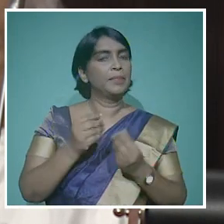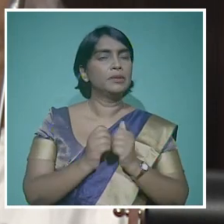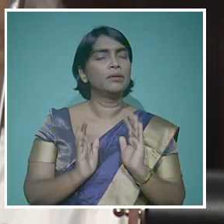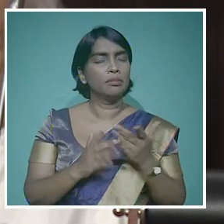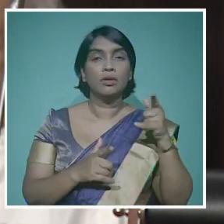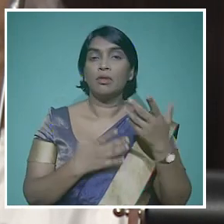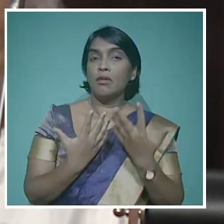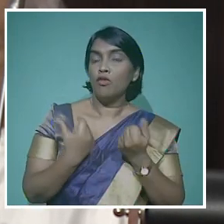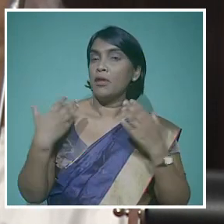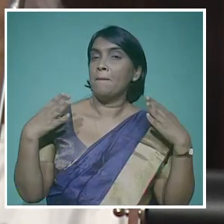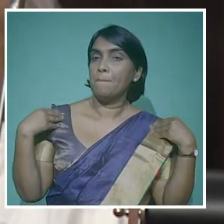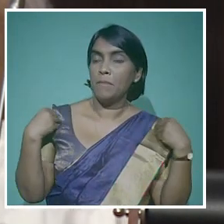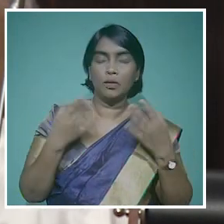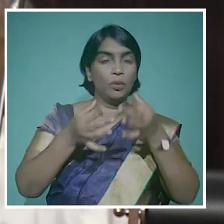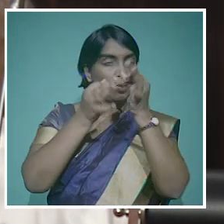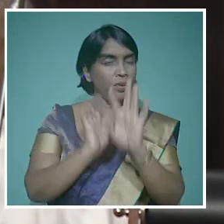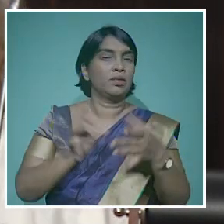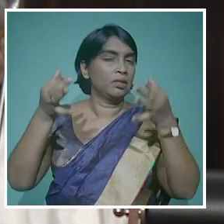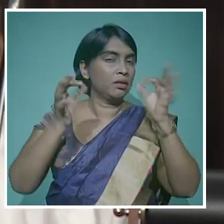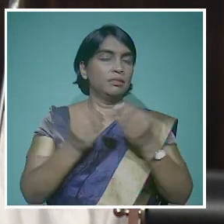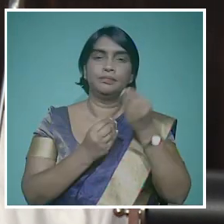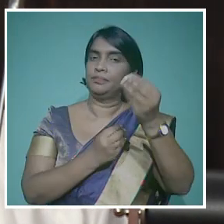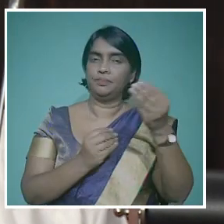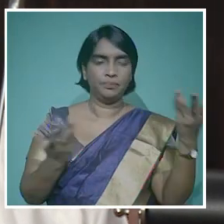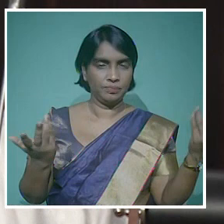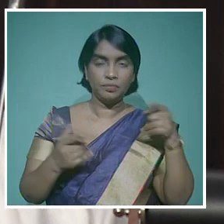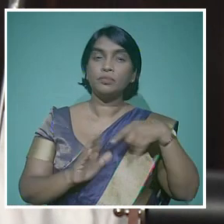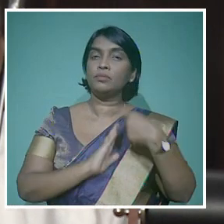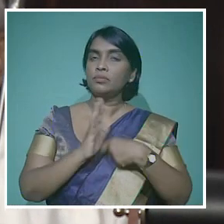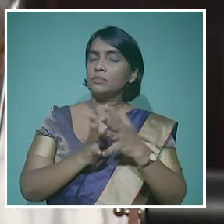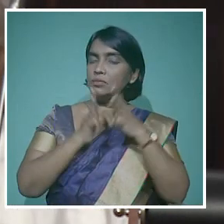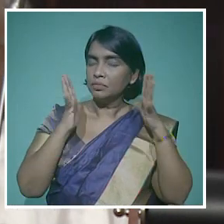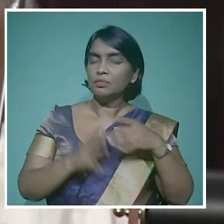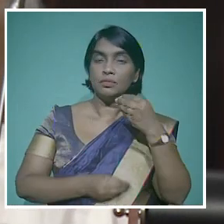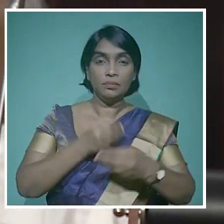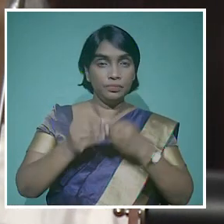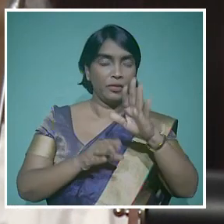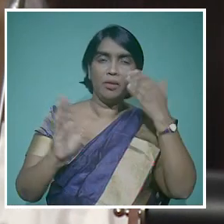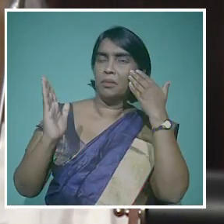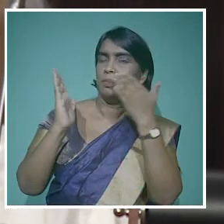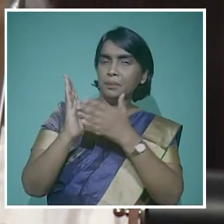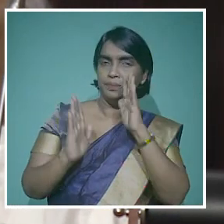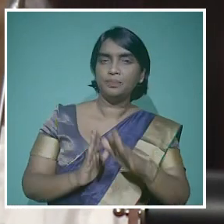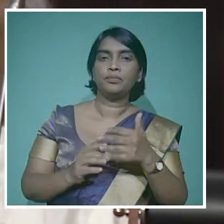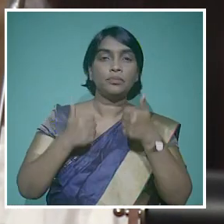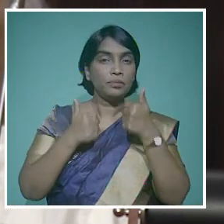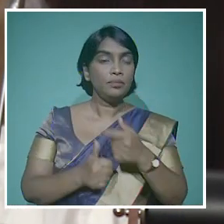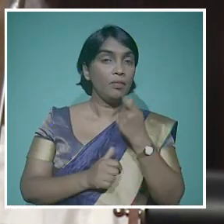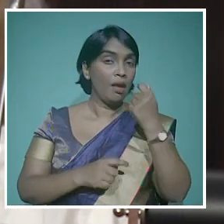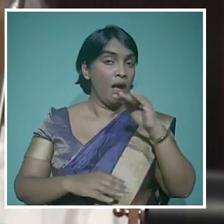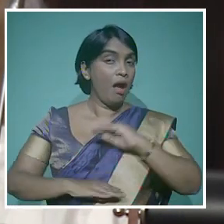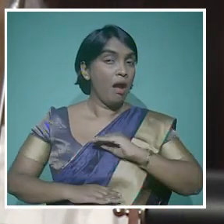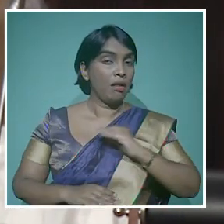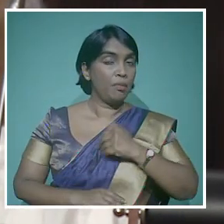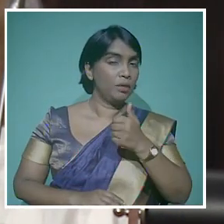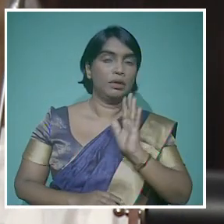ඔවුන්ට අවශ්‍ය පහසුකම් නිසි අවුරෙන් සැපයුනේ නැහැ. රටේ බොහෝ දෙනෙක් ව්‍යවසායකයන් දෙස බැලුවේ යහපත් ආකල්පයකින්